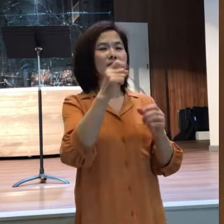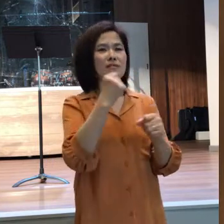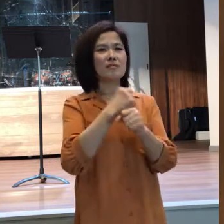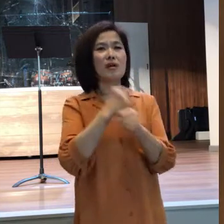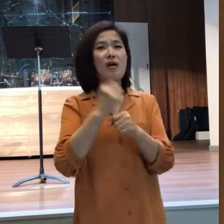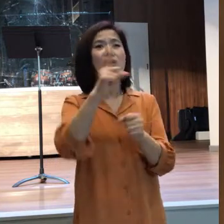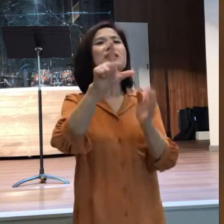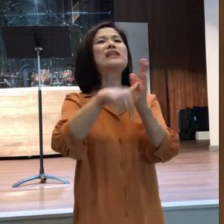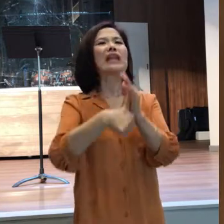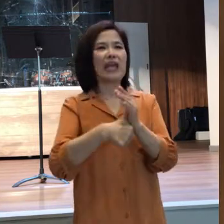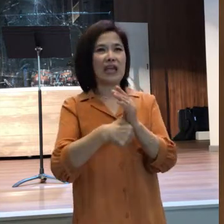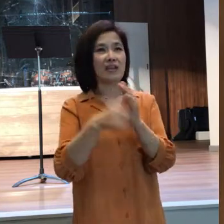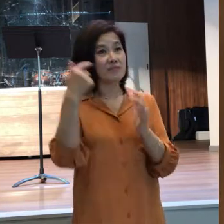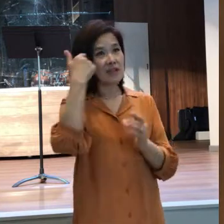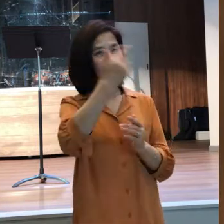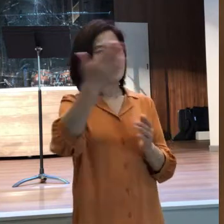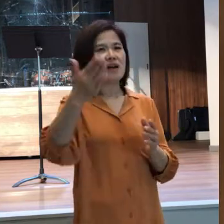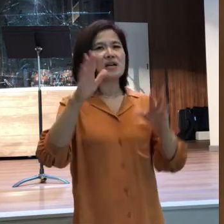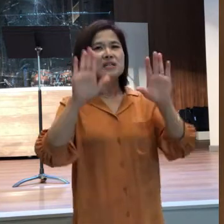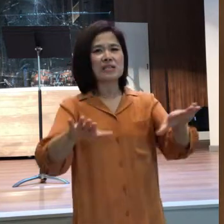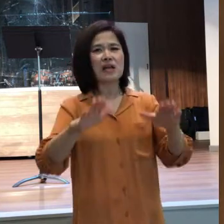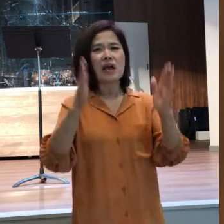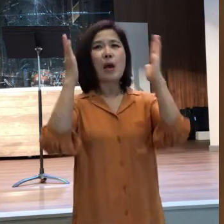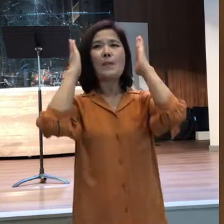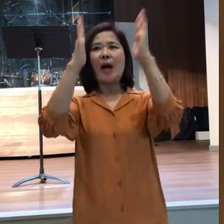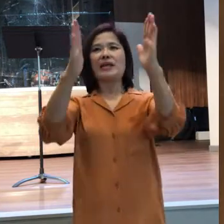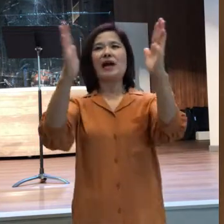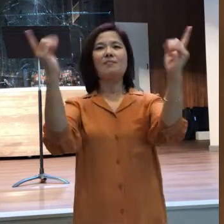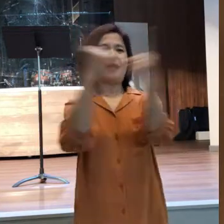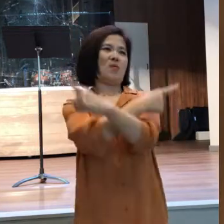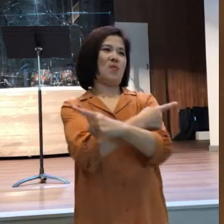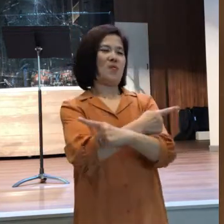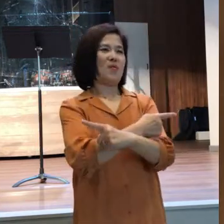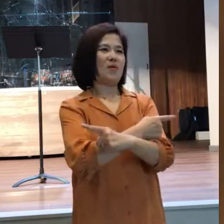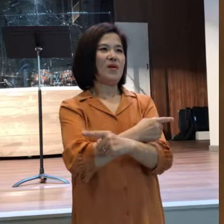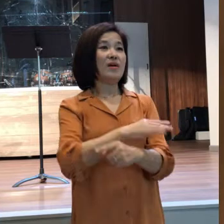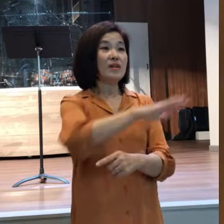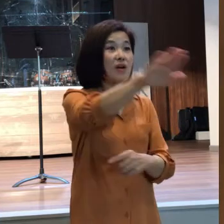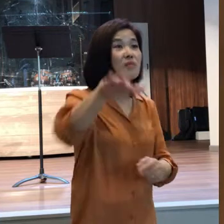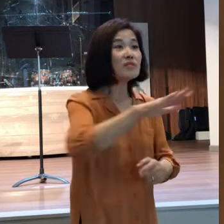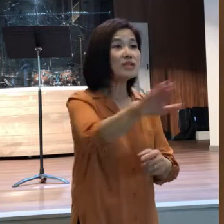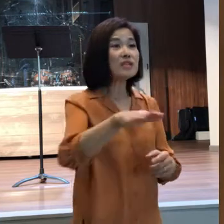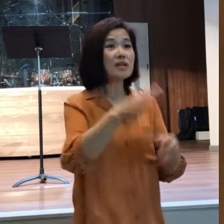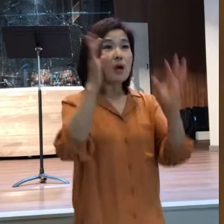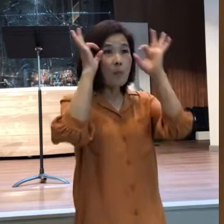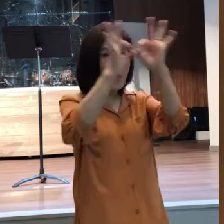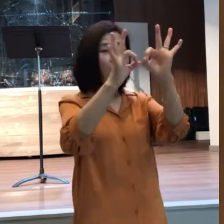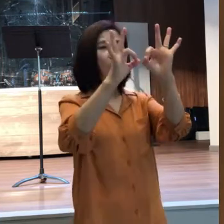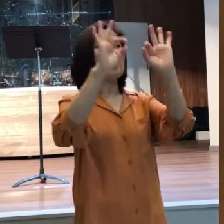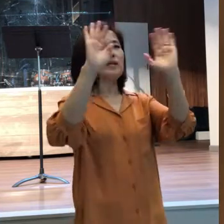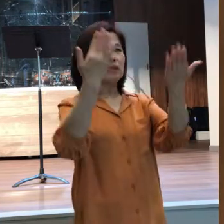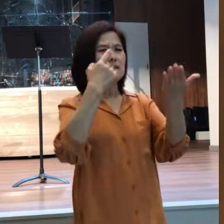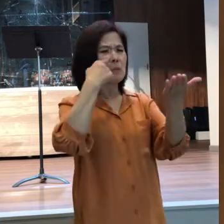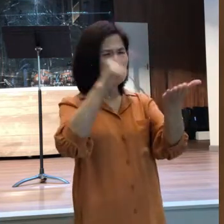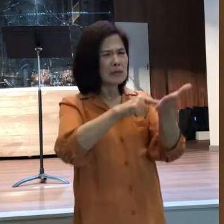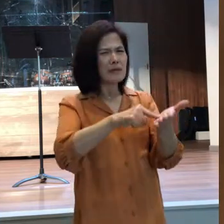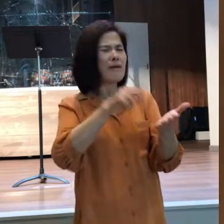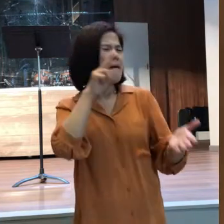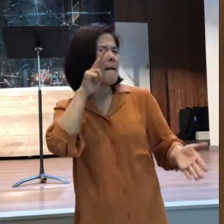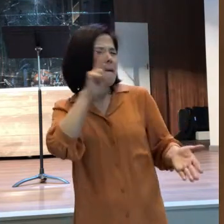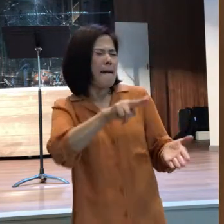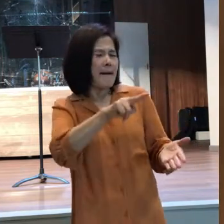것이며 어느 때였습니까? 이제 방향을 바꾸어 묻습니다. 여러분이 목격했던